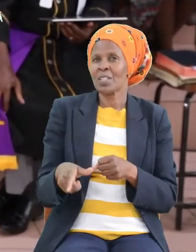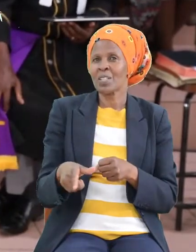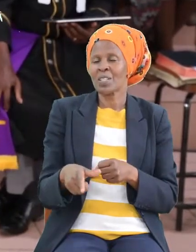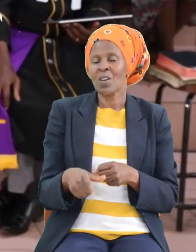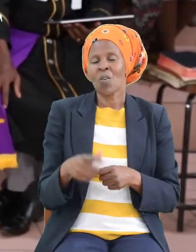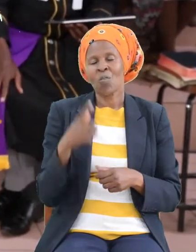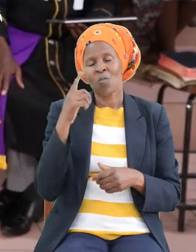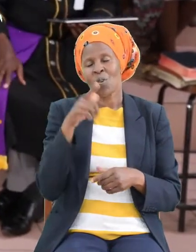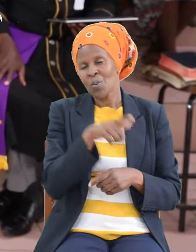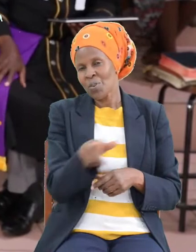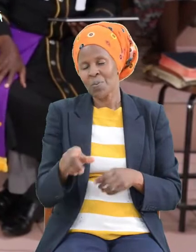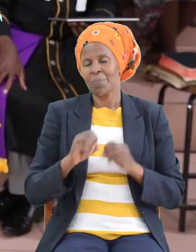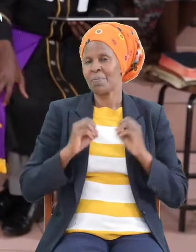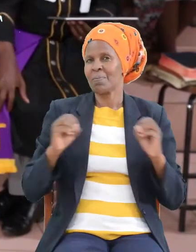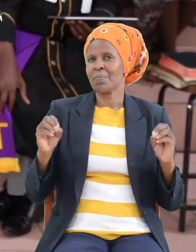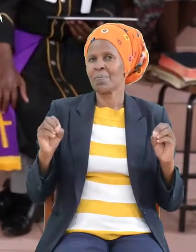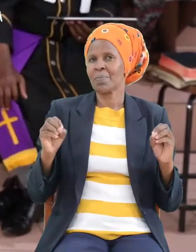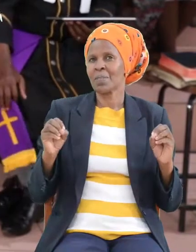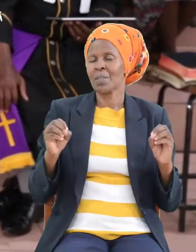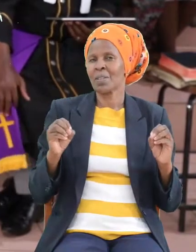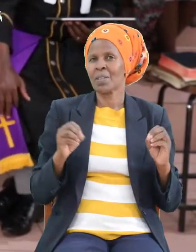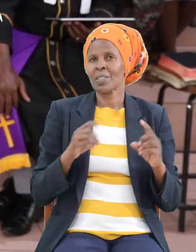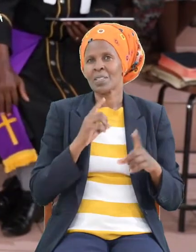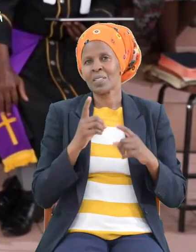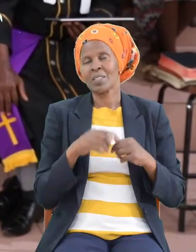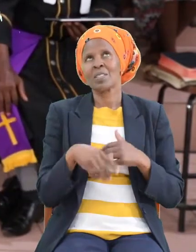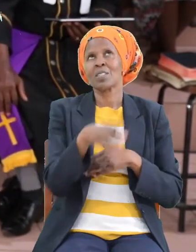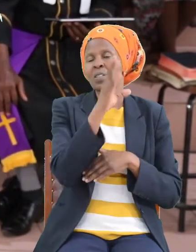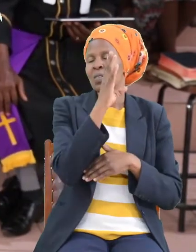kwa ajili yenu, ya asema Bwana.